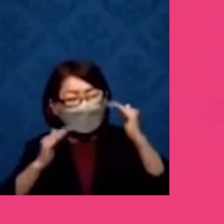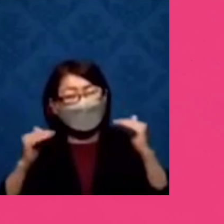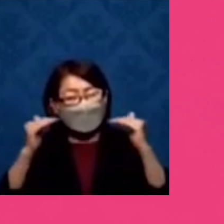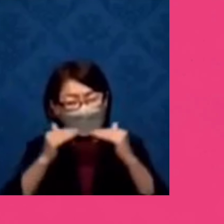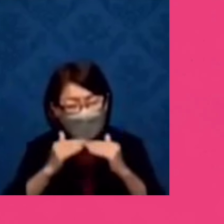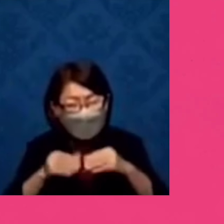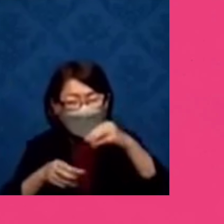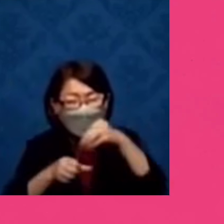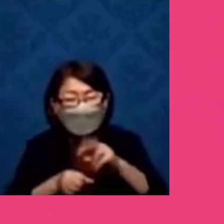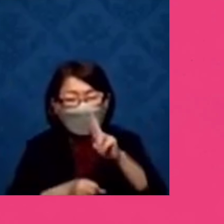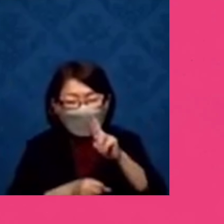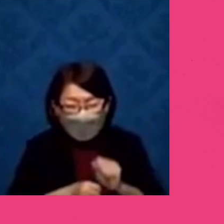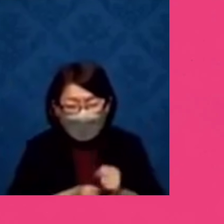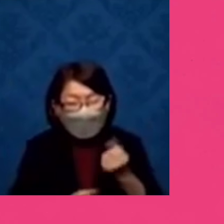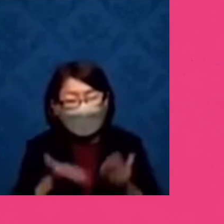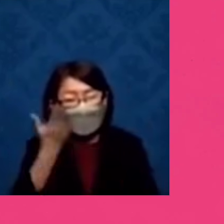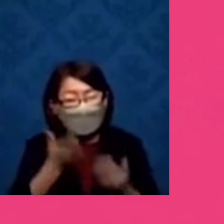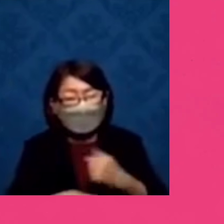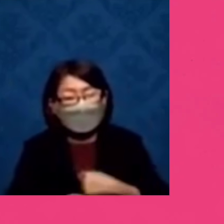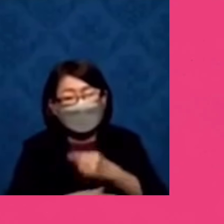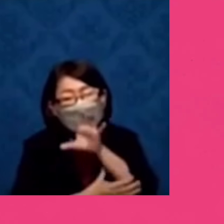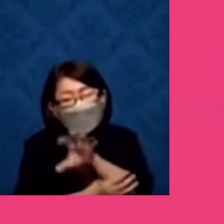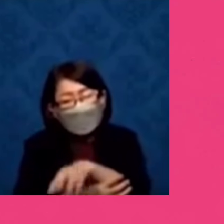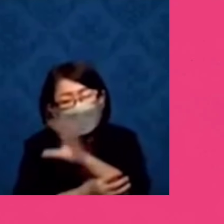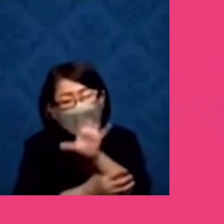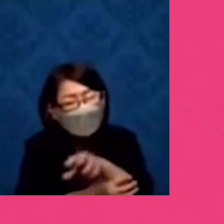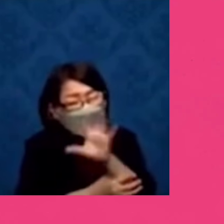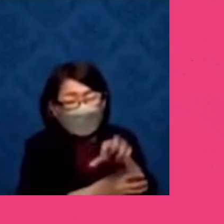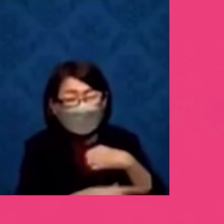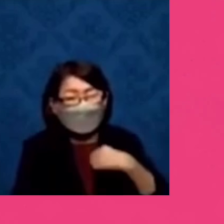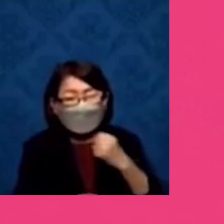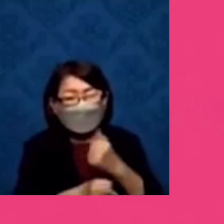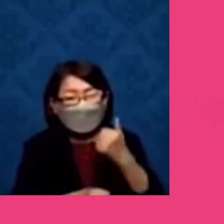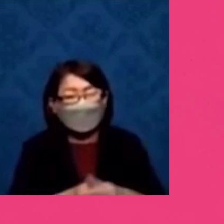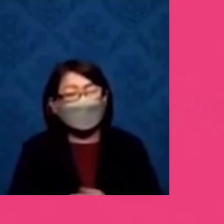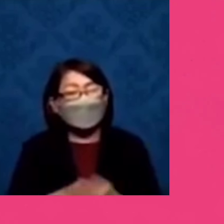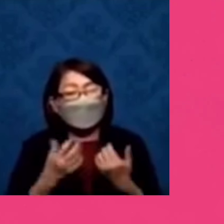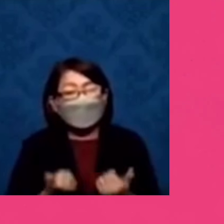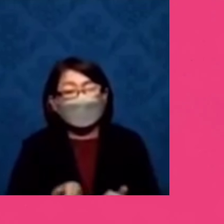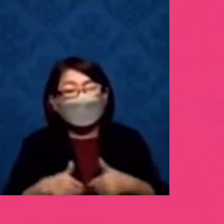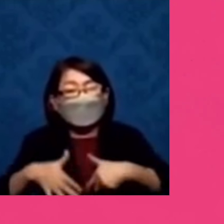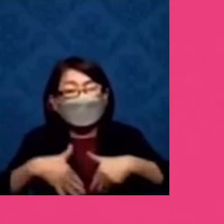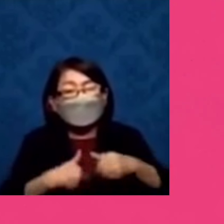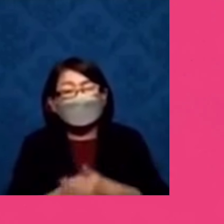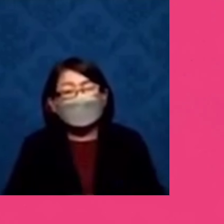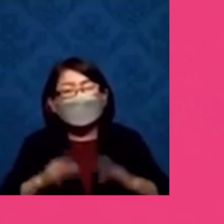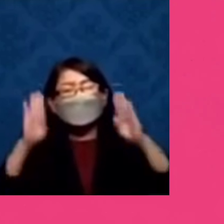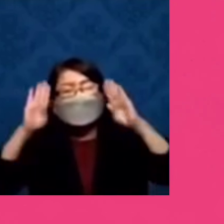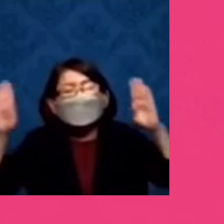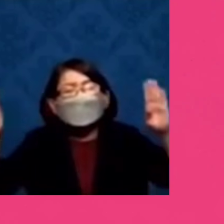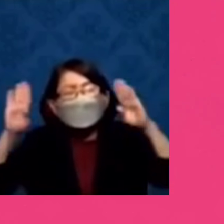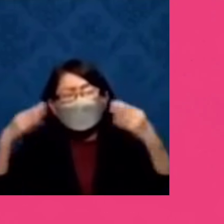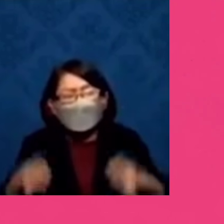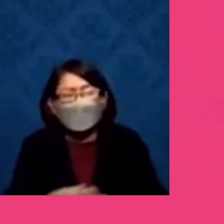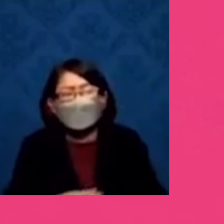ครับผมไม่สามารถจะไปหลอกล่อใครเขาได้วันนี้ประชาชนเขาเปิดหูเปิดตามากขึ้นแล้ว